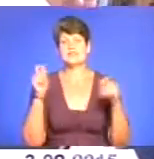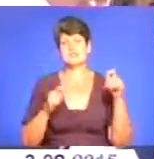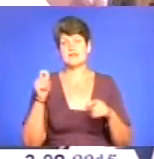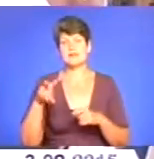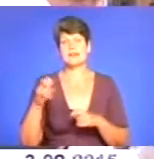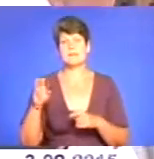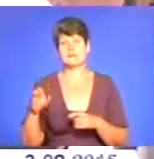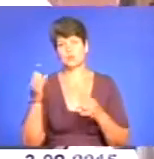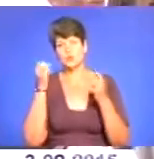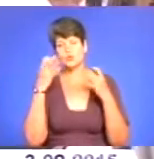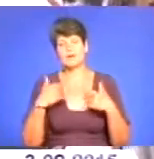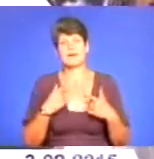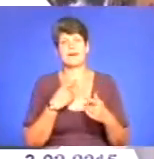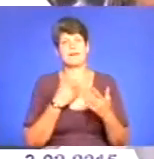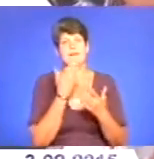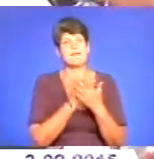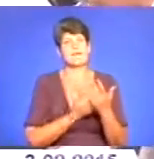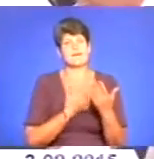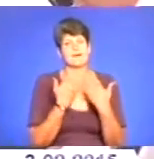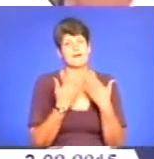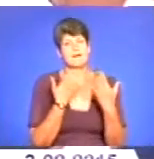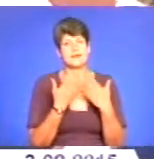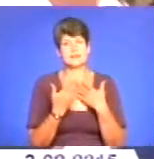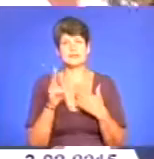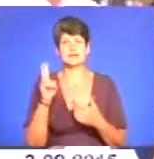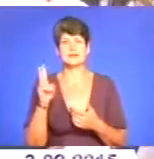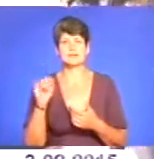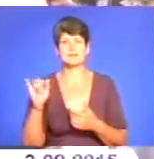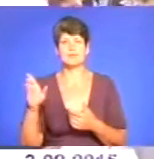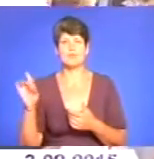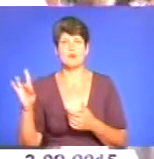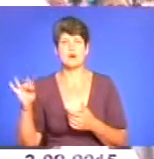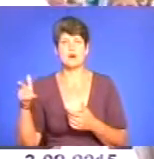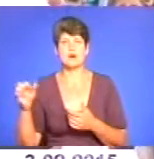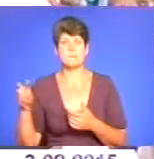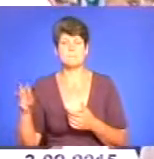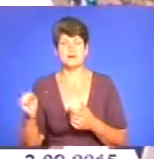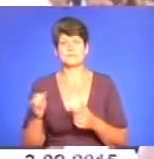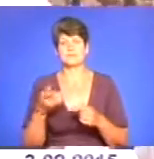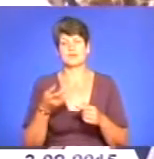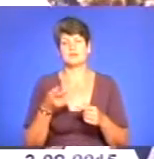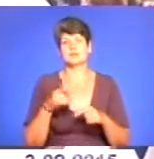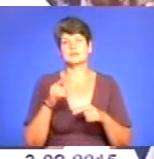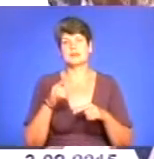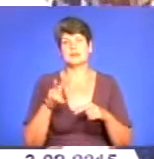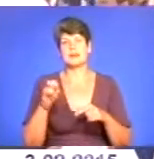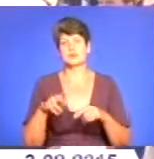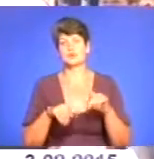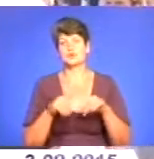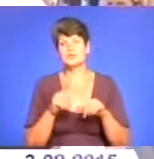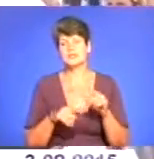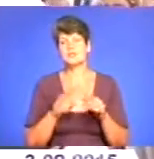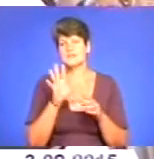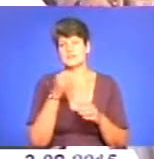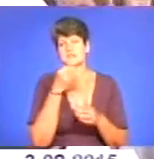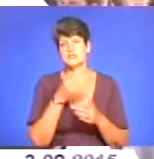культури, я радився з цього приводу і з кіборгами, вихідцями з лемківських родин. І всі вони зійшлися на тому, що